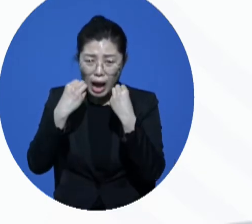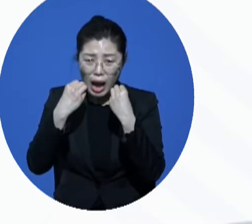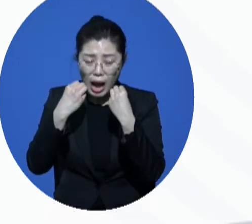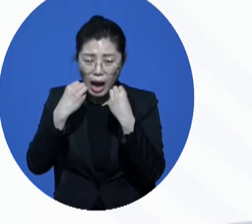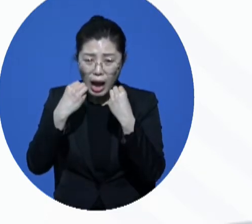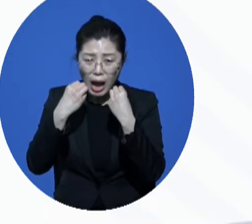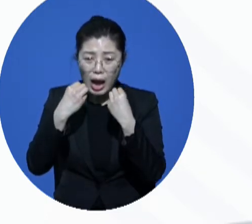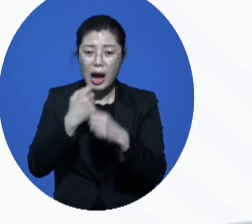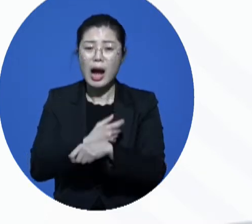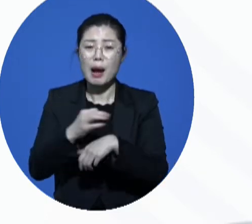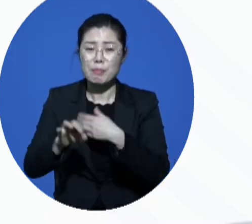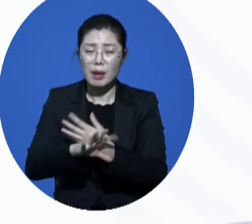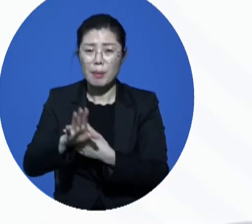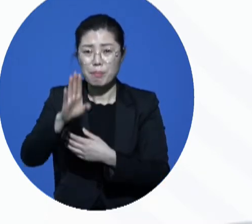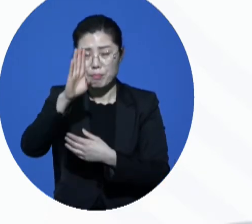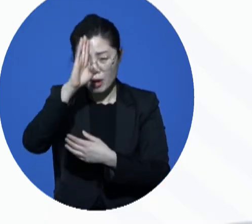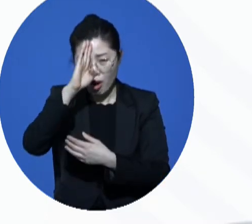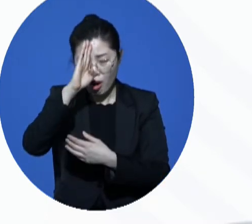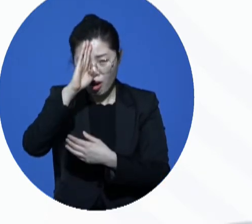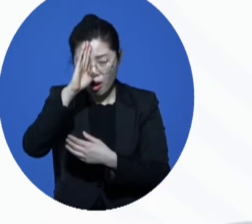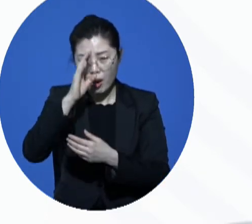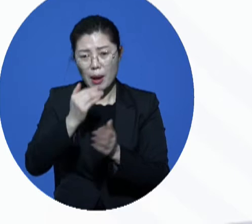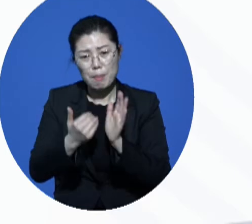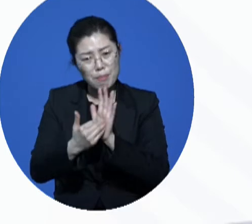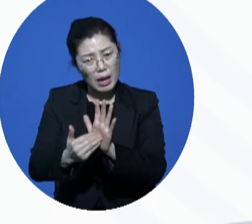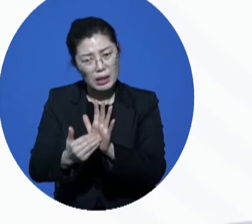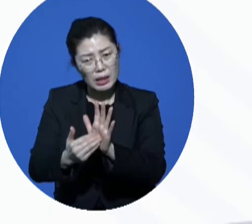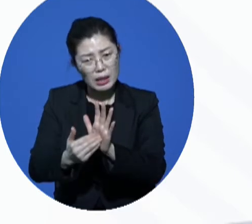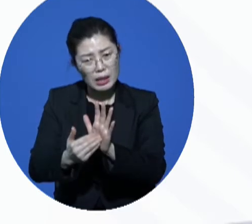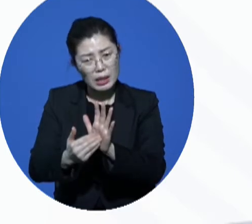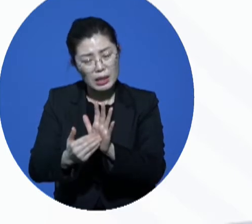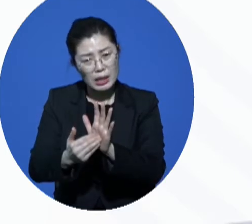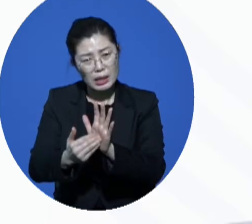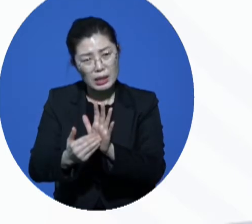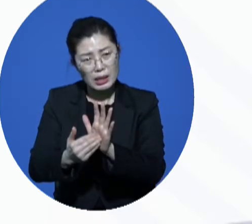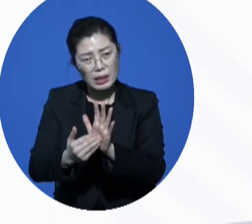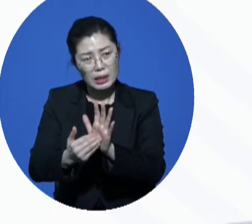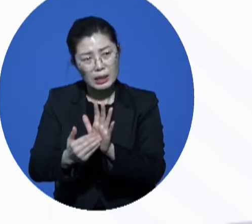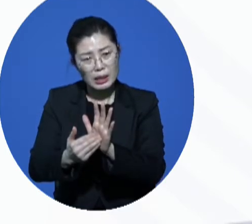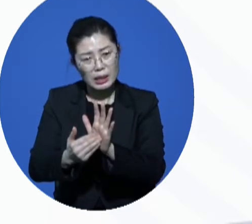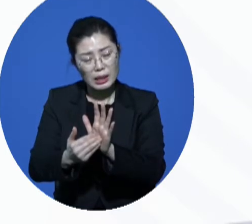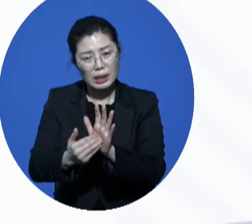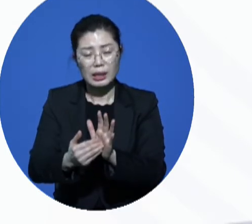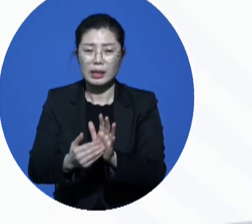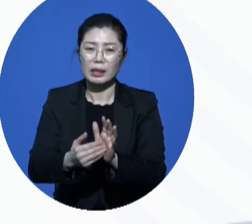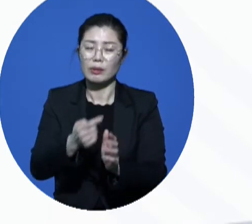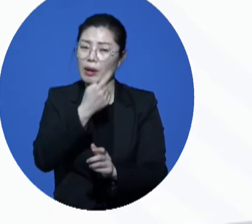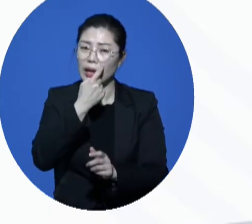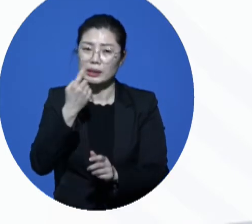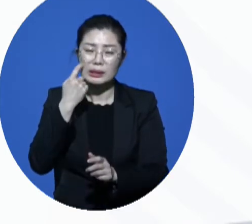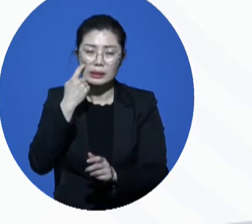어떤 질병으로부터의 취약성을 더 악화시켰다라는 내용들의 보고를 확인할 수 있습니다.